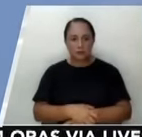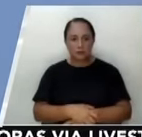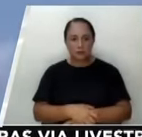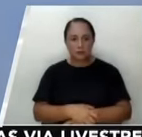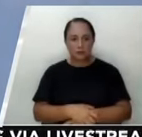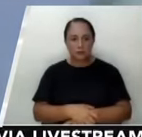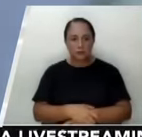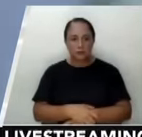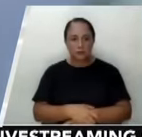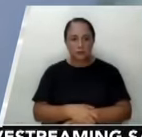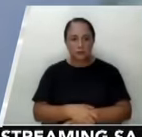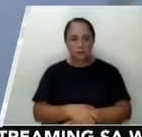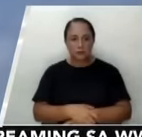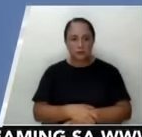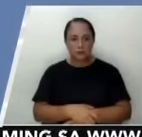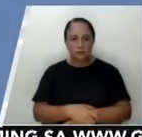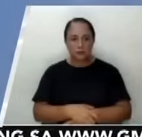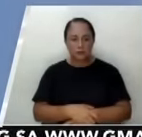Hey!